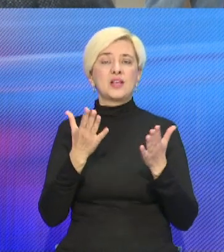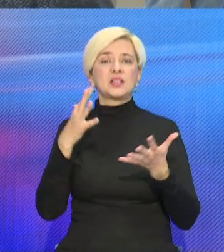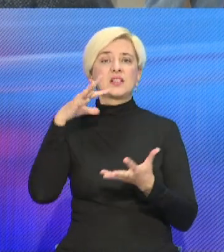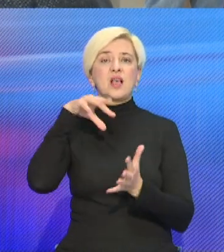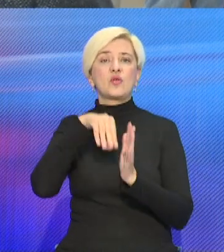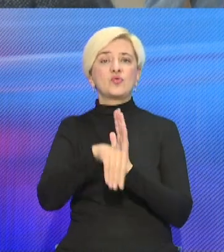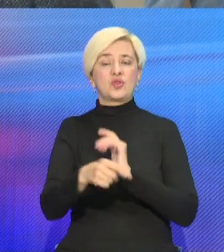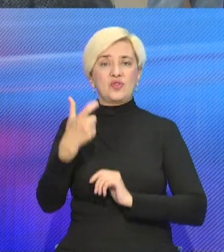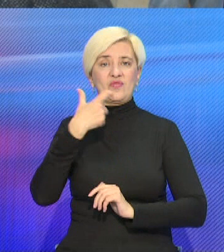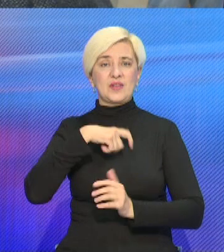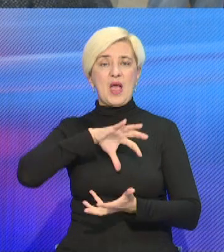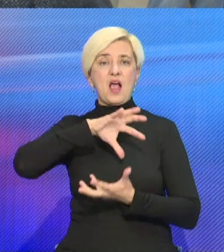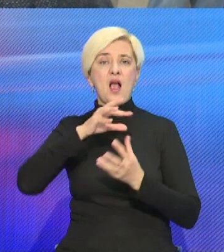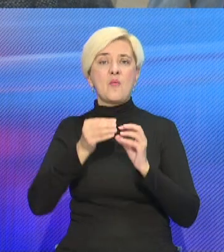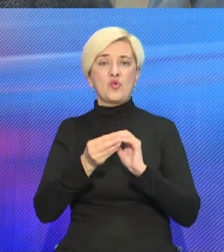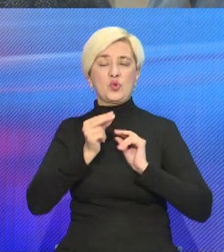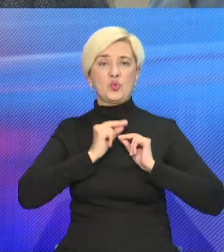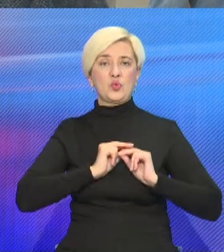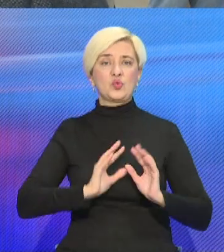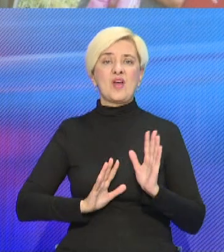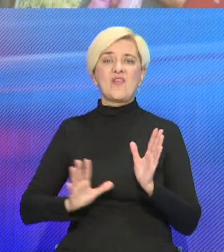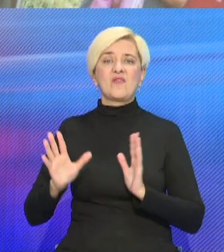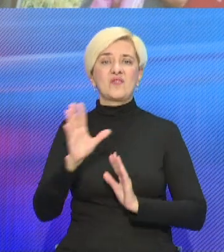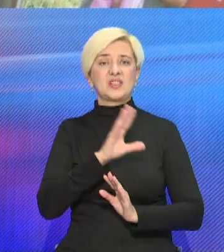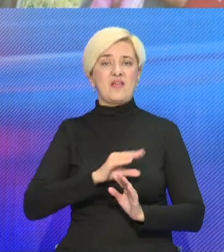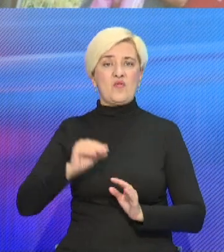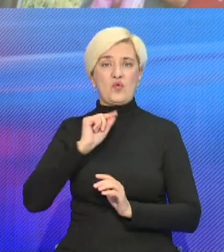заключаються, акумулюють труд цілого року.